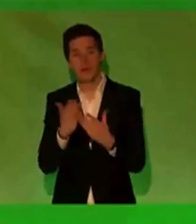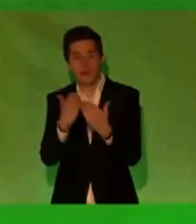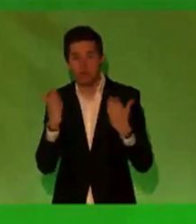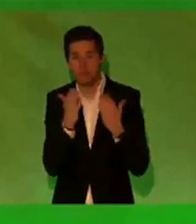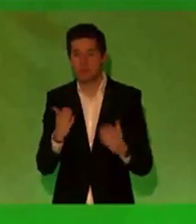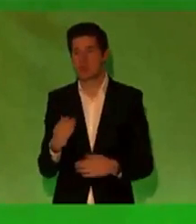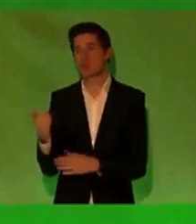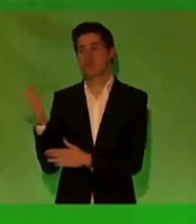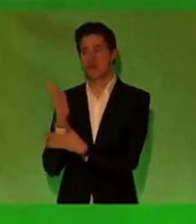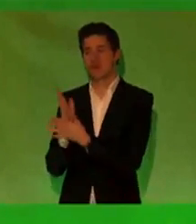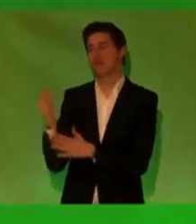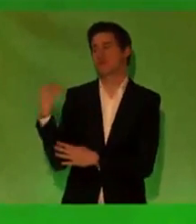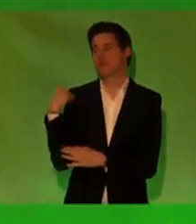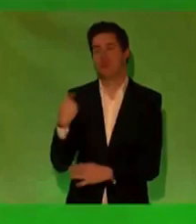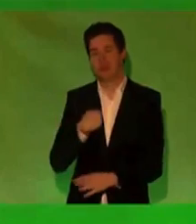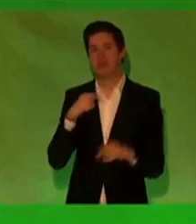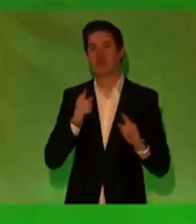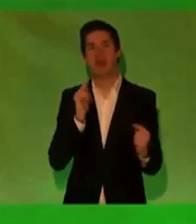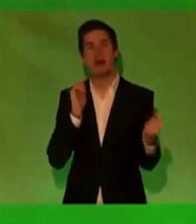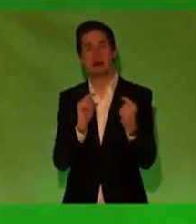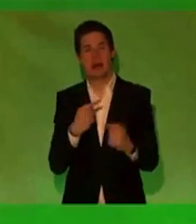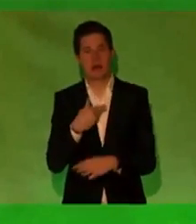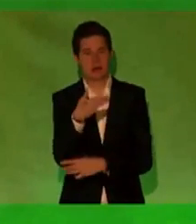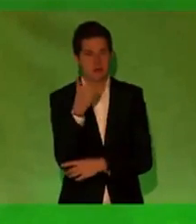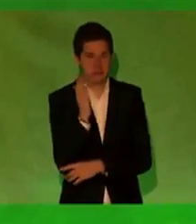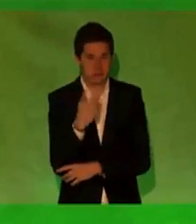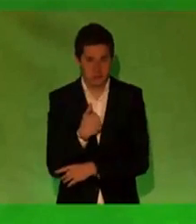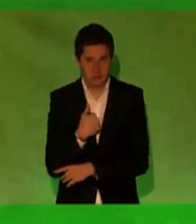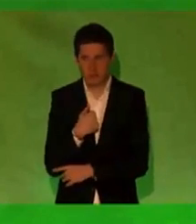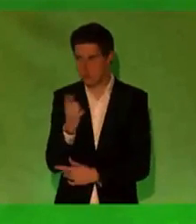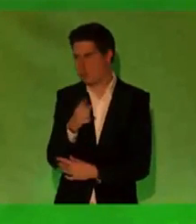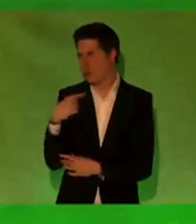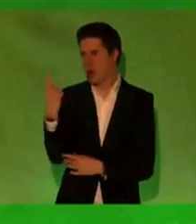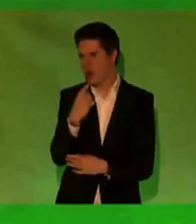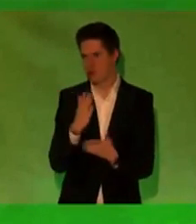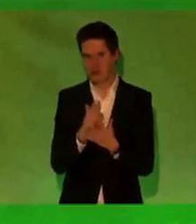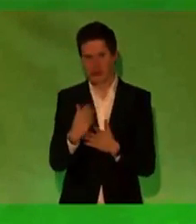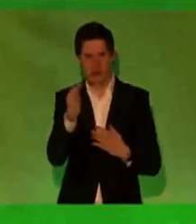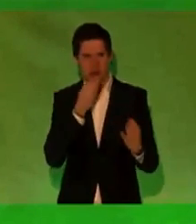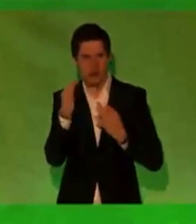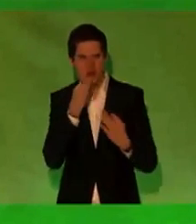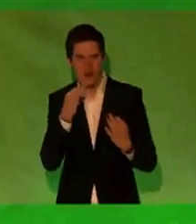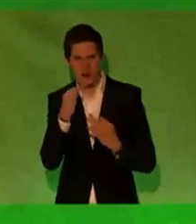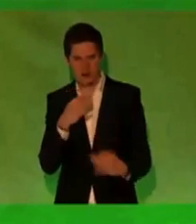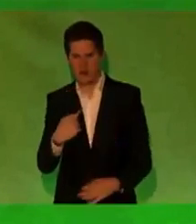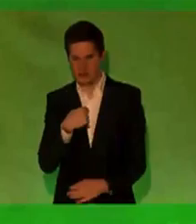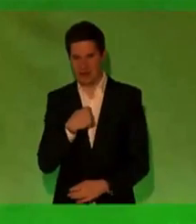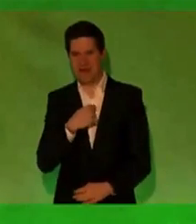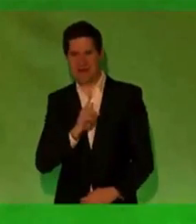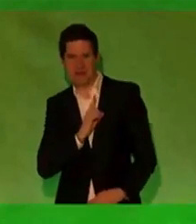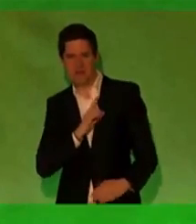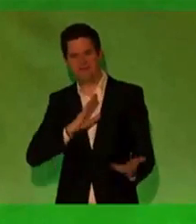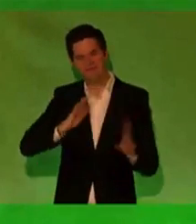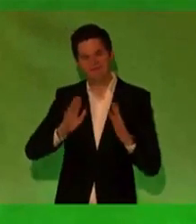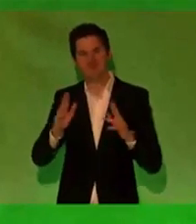bin gebeten worden, die Gegenrede zu halten. Dabei wissen alle, die mich gefragt haben, dass ich ein ähnliches Konzept